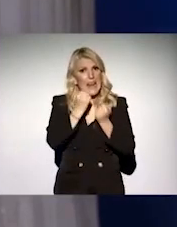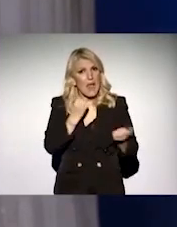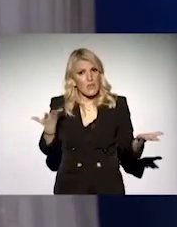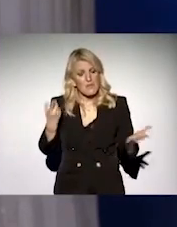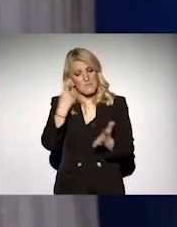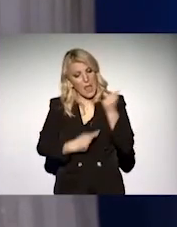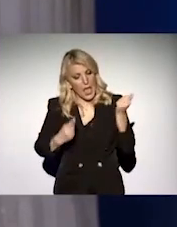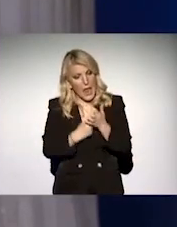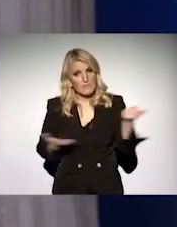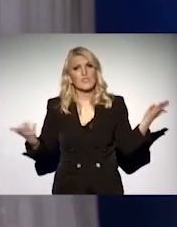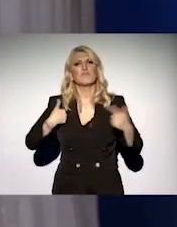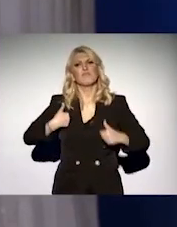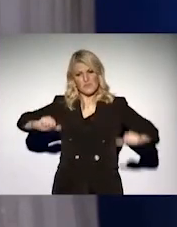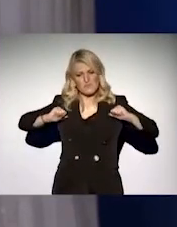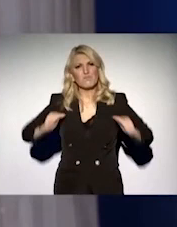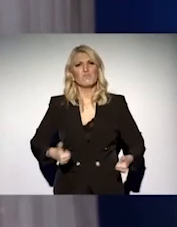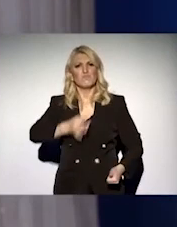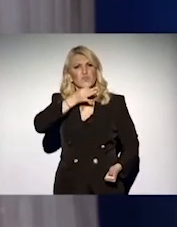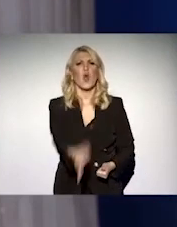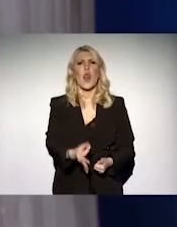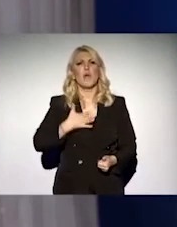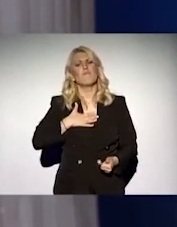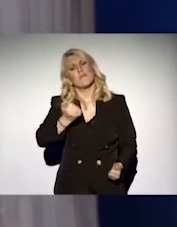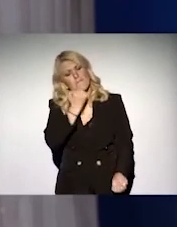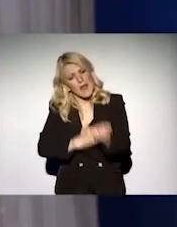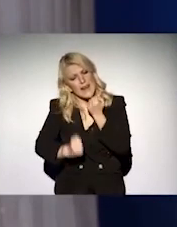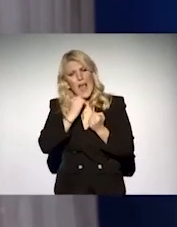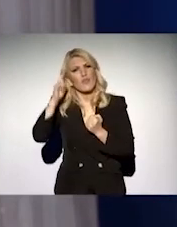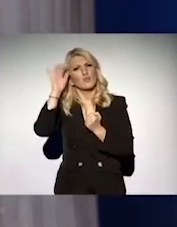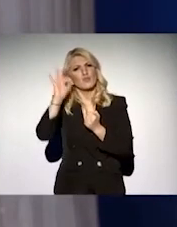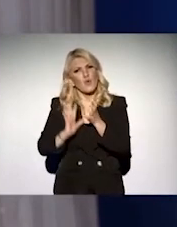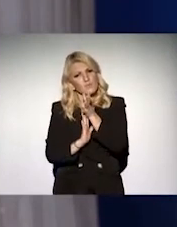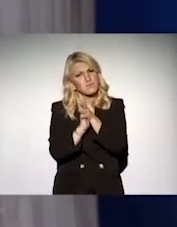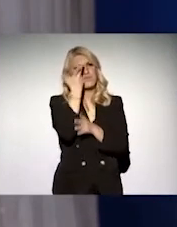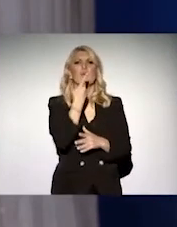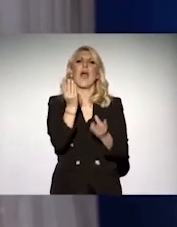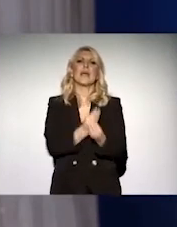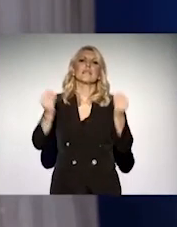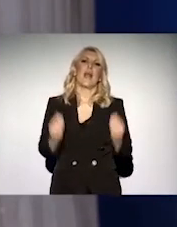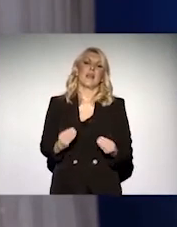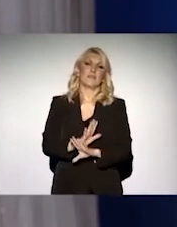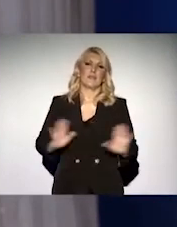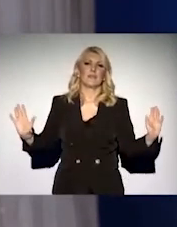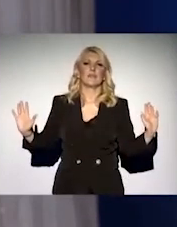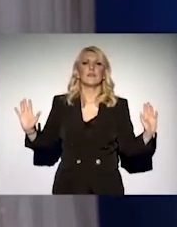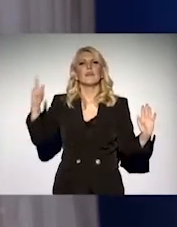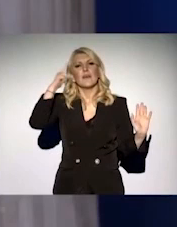δεν ψηφίζουν και στην πράξη δεν ψήφισαν τη συγκεκριμένη, το συγκεκριμένο